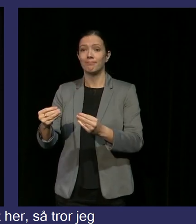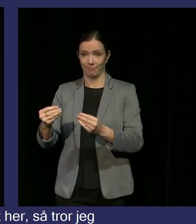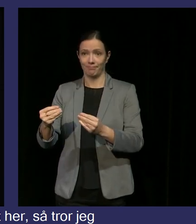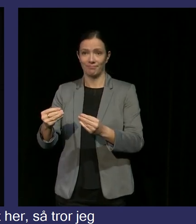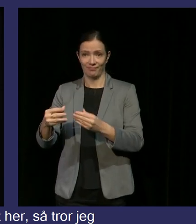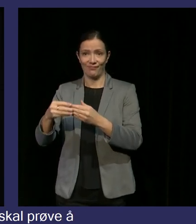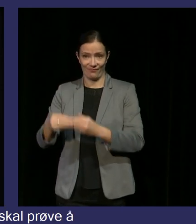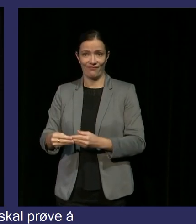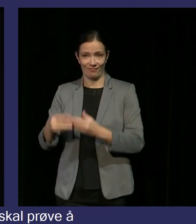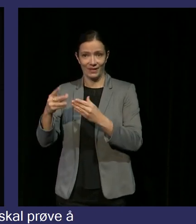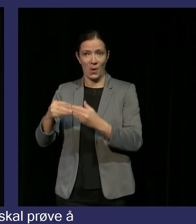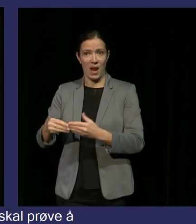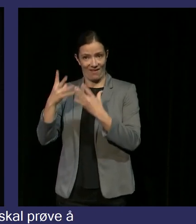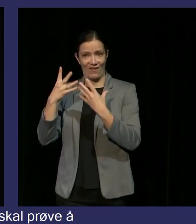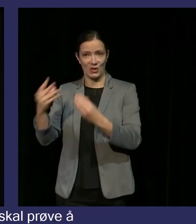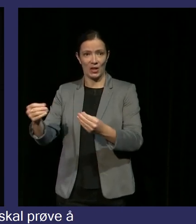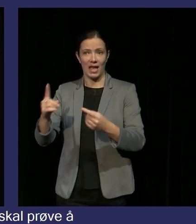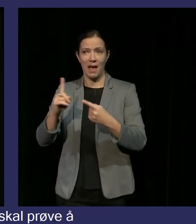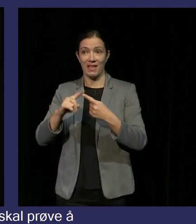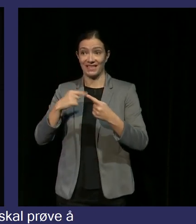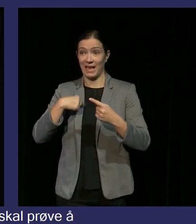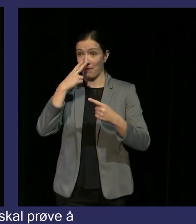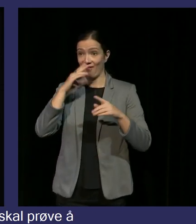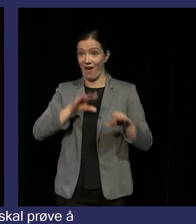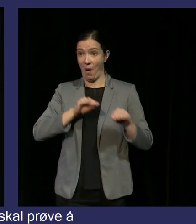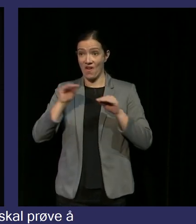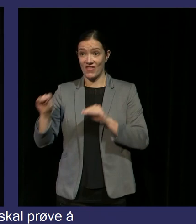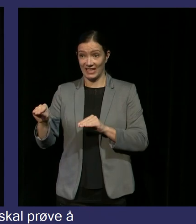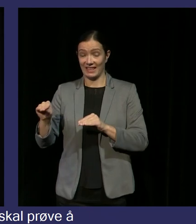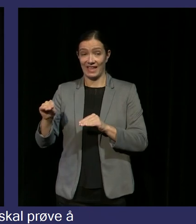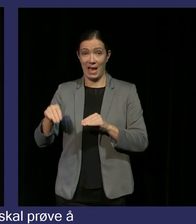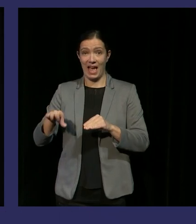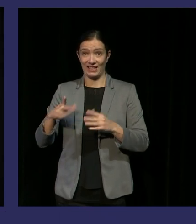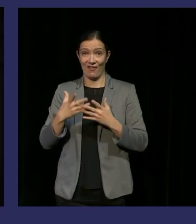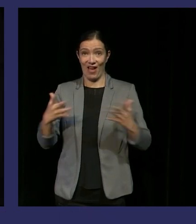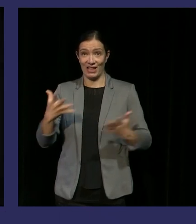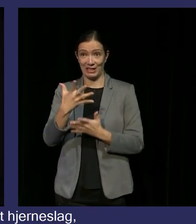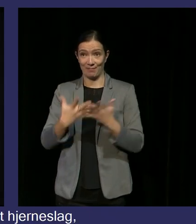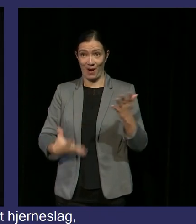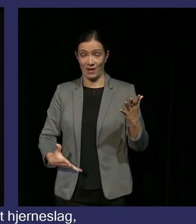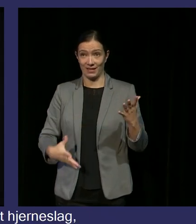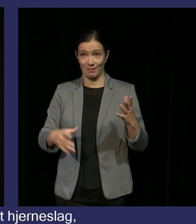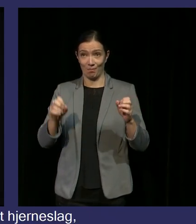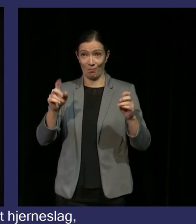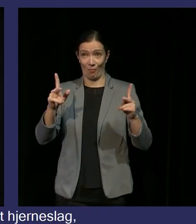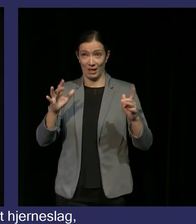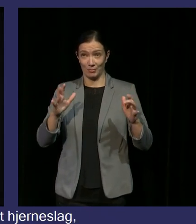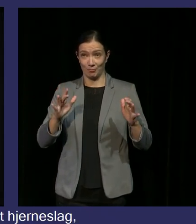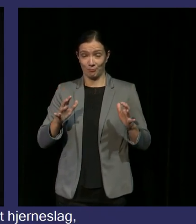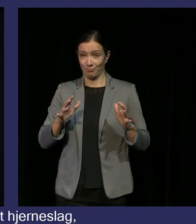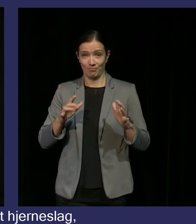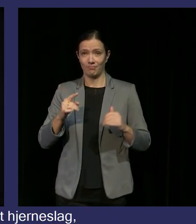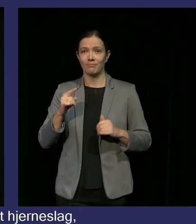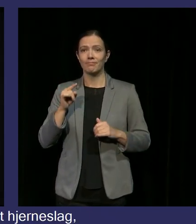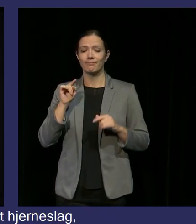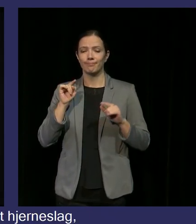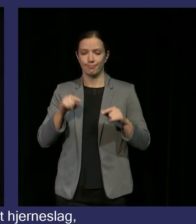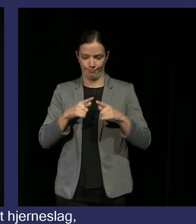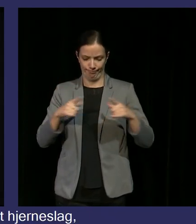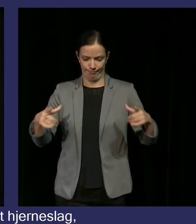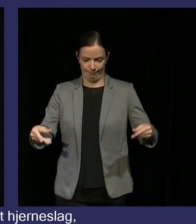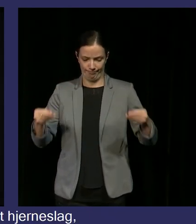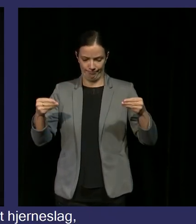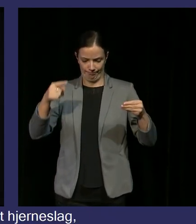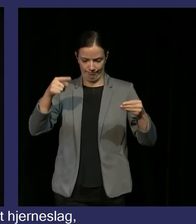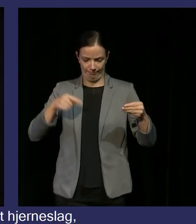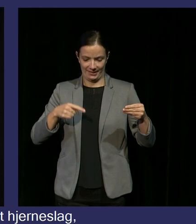forstått med en eneste gang hva det jeg mener. Men hvis jeg skal prøve å oversette dette her da, til vanlig språk, så vil jeg si at her det snakk om